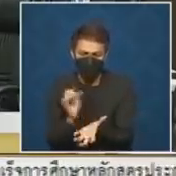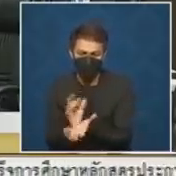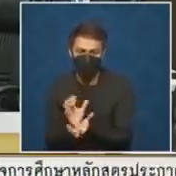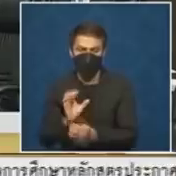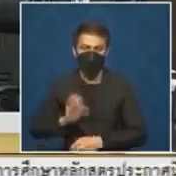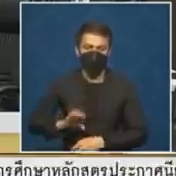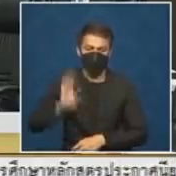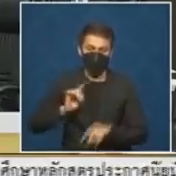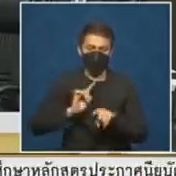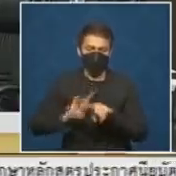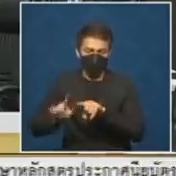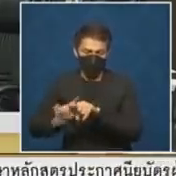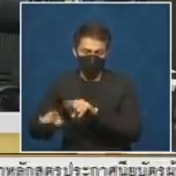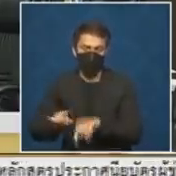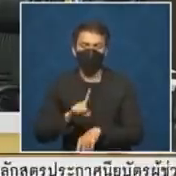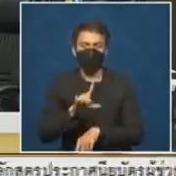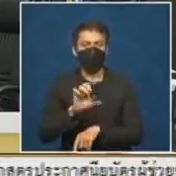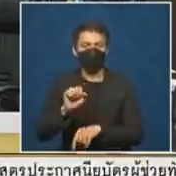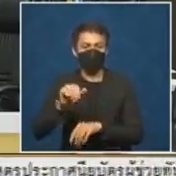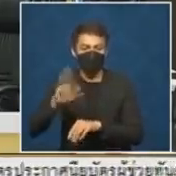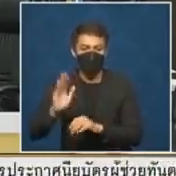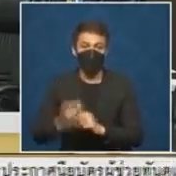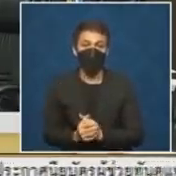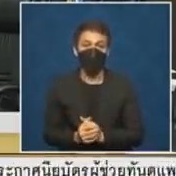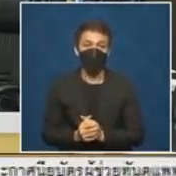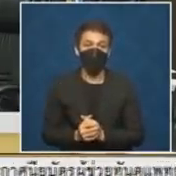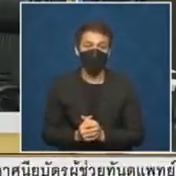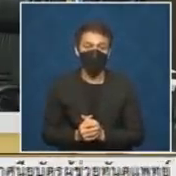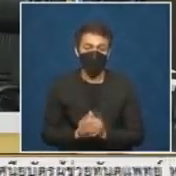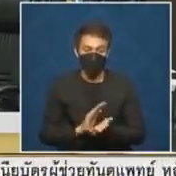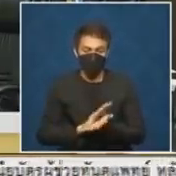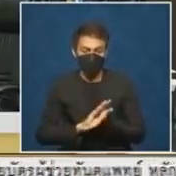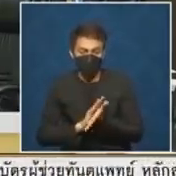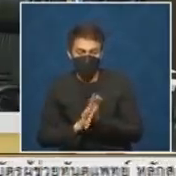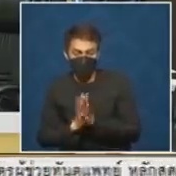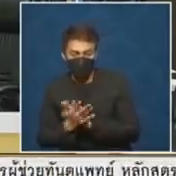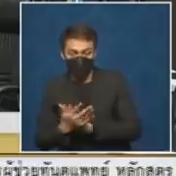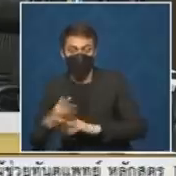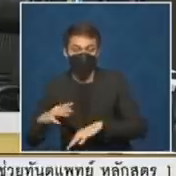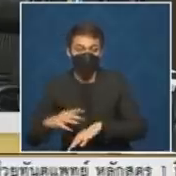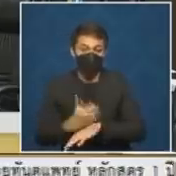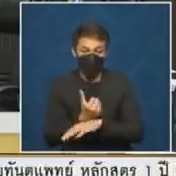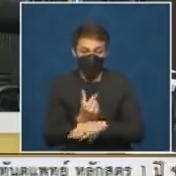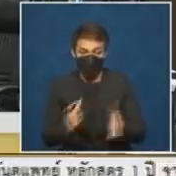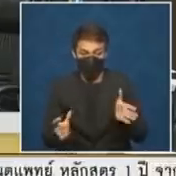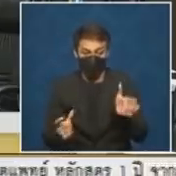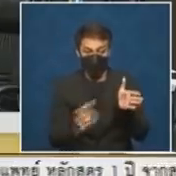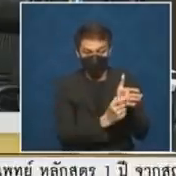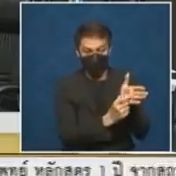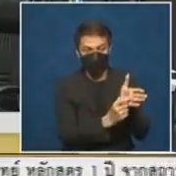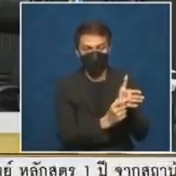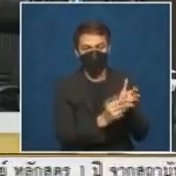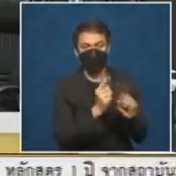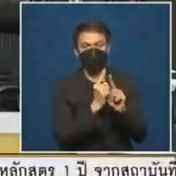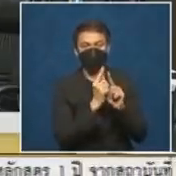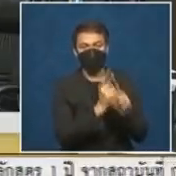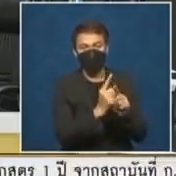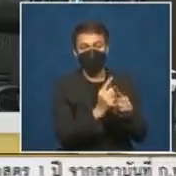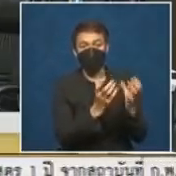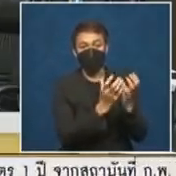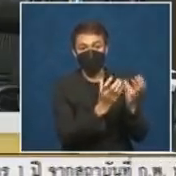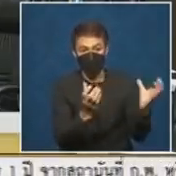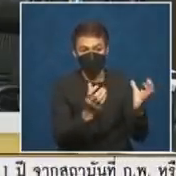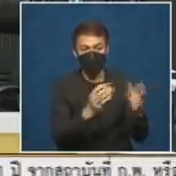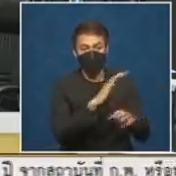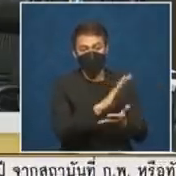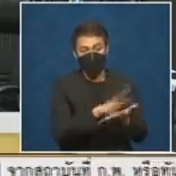คิดว่าเล่นเกมแบบนี้ได้แล้วคนจะเชื่อนะคนจะเชื่อแต่ว่าคุณหมอชลนาถเนี่ยเป็นนักการเมืองหน้าเก่าหล